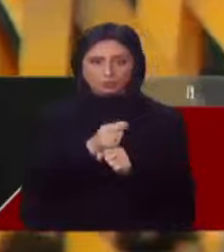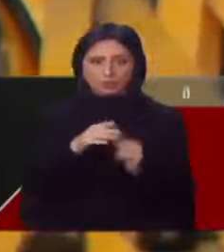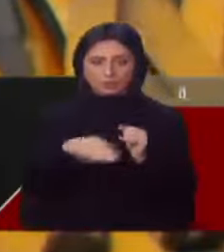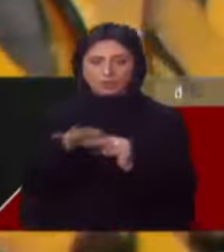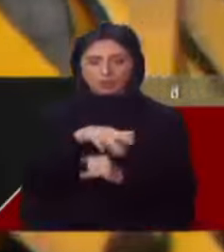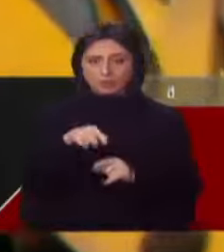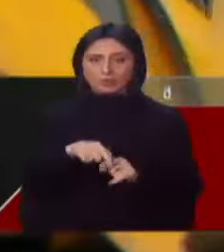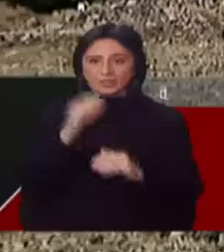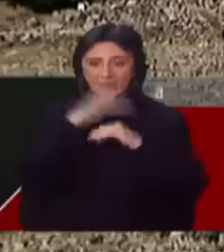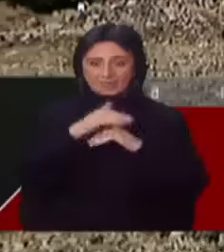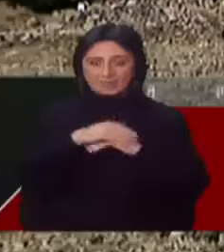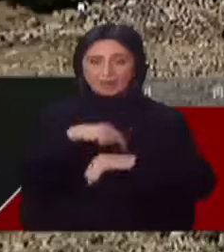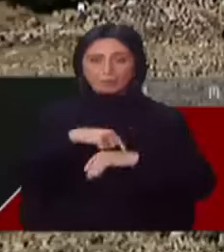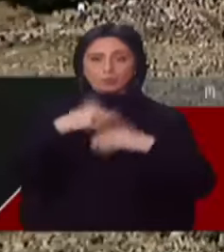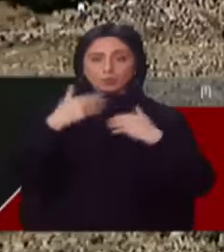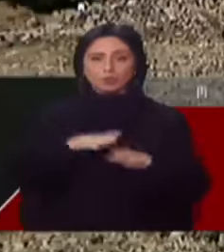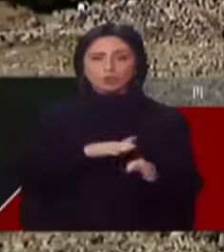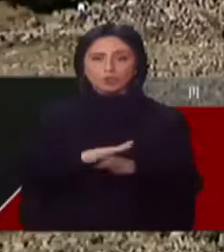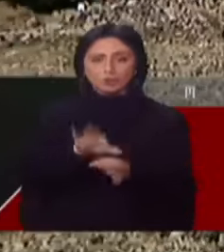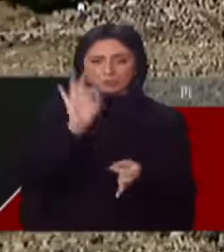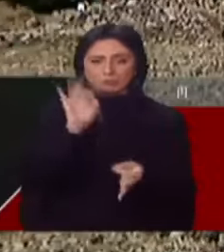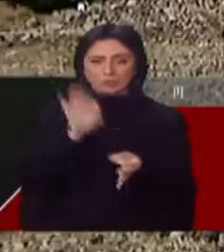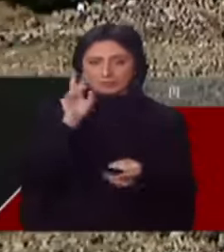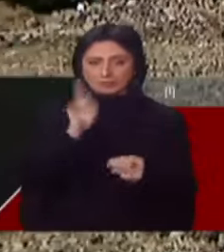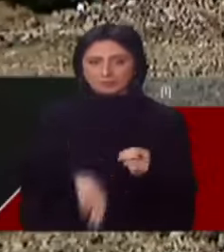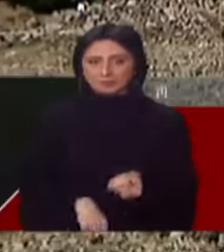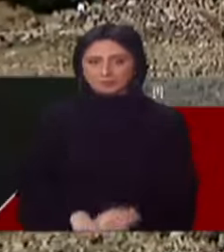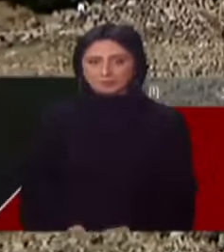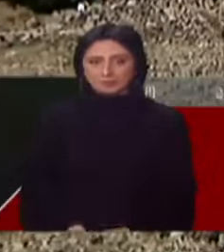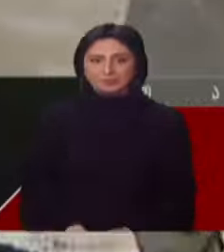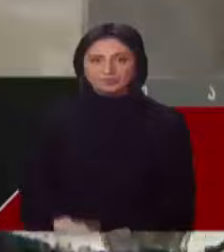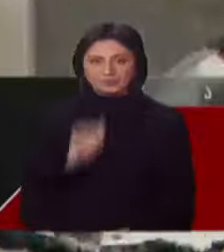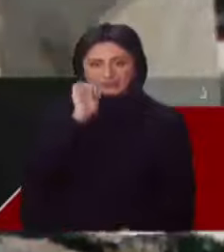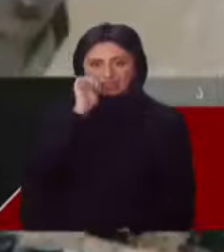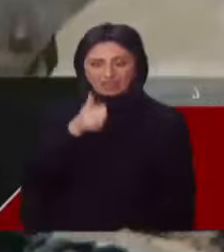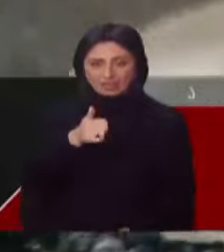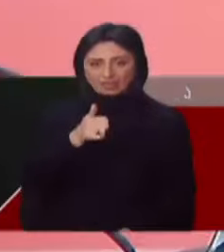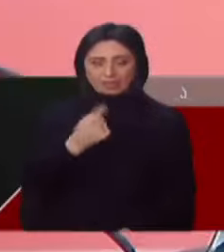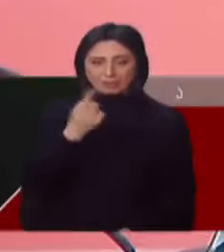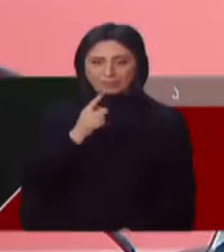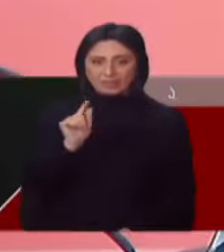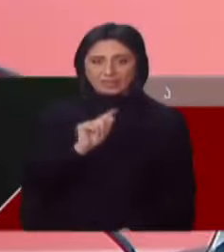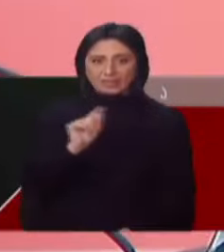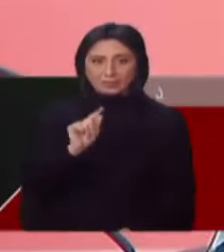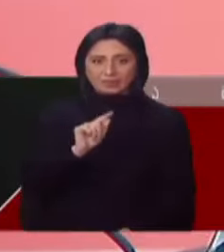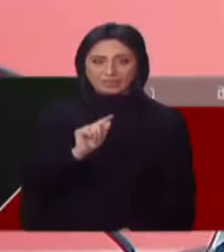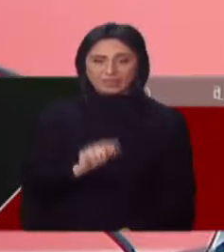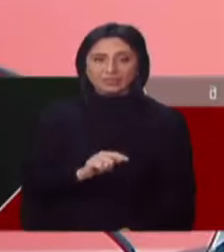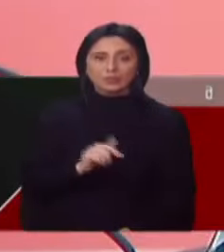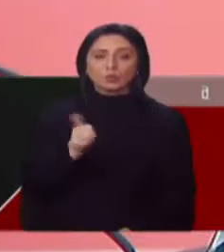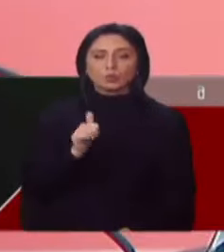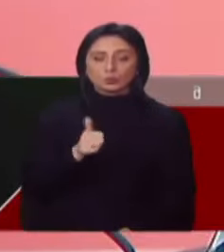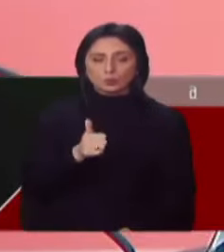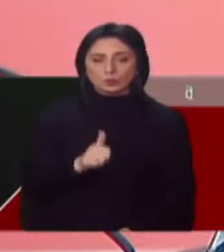ტერიტორიაზე მუშაობას და საღამო საათებში უკვე სრულად იქნება ის დასრულებული. ხვალიდან 1 თებერვლიდან